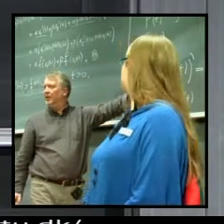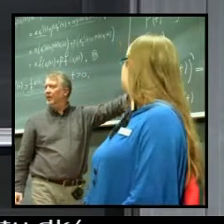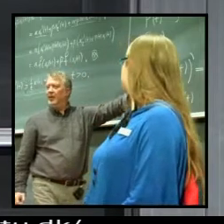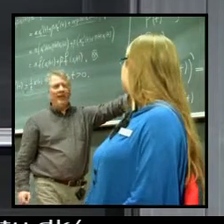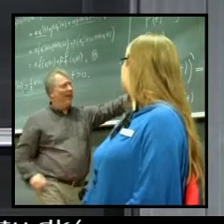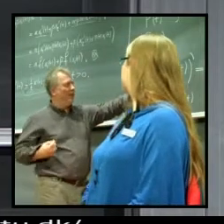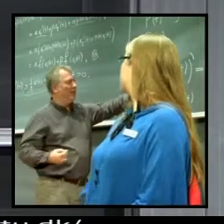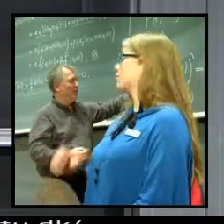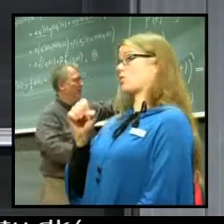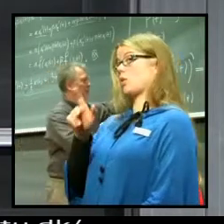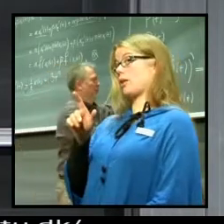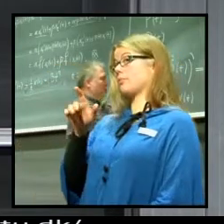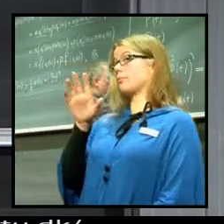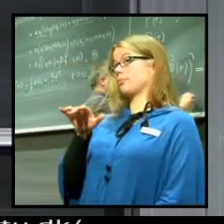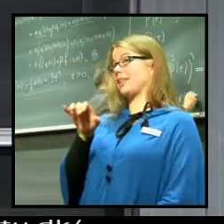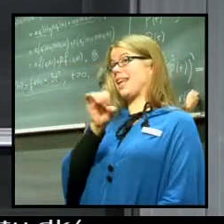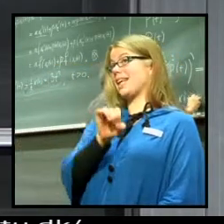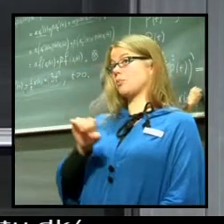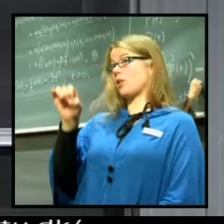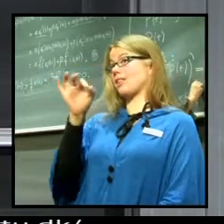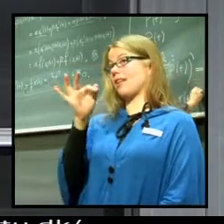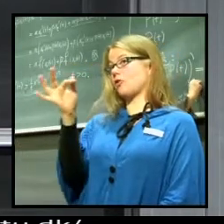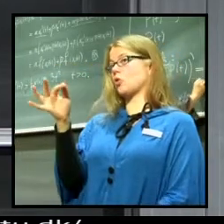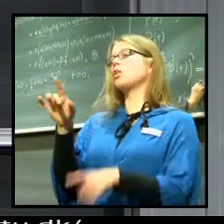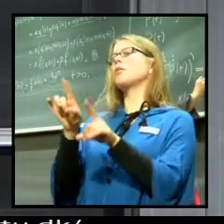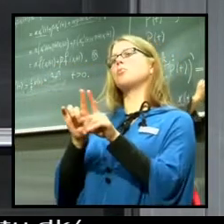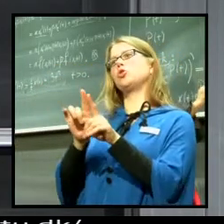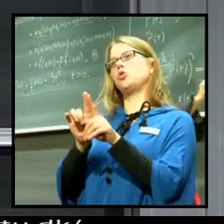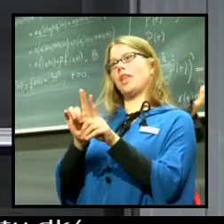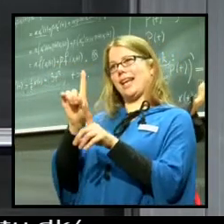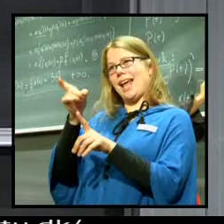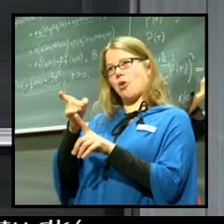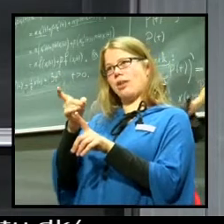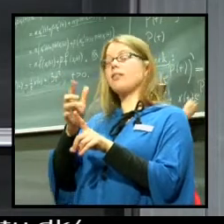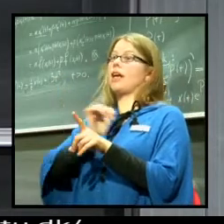Okay? Det er en eksponential funktion, så den har sig selv som afledet.